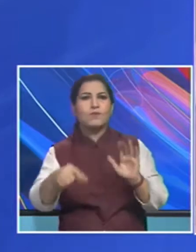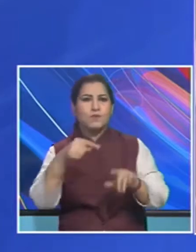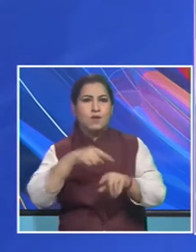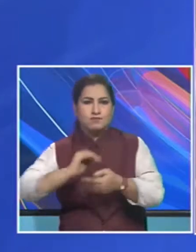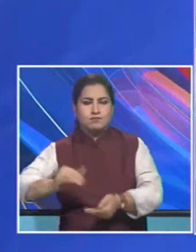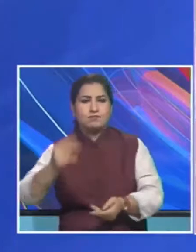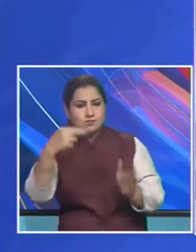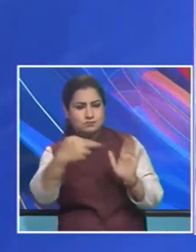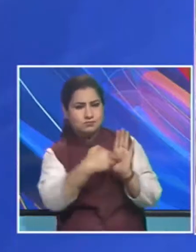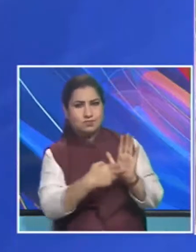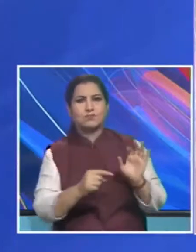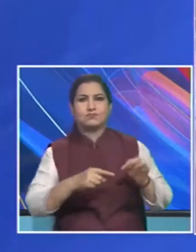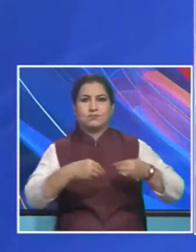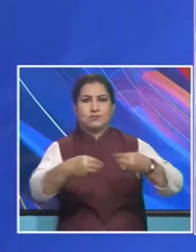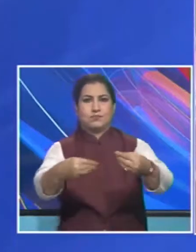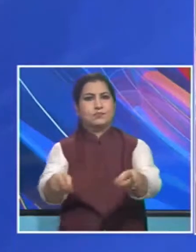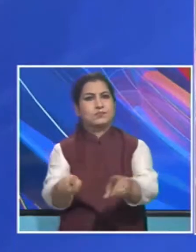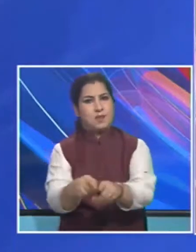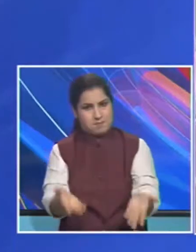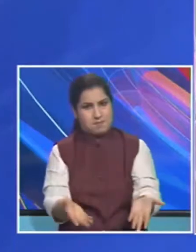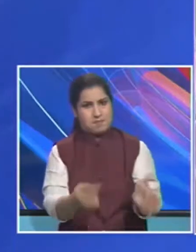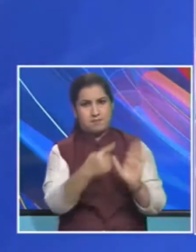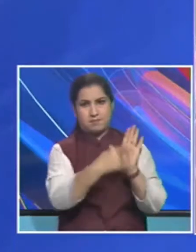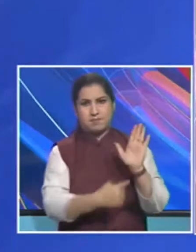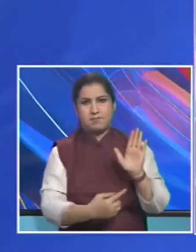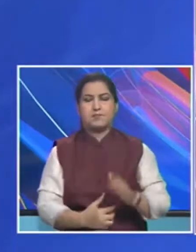पीढ़ियां भी देंगी।